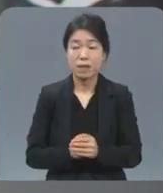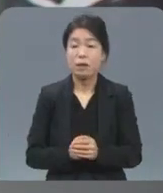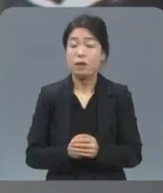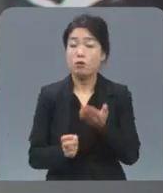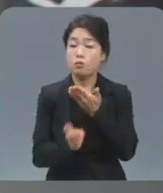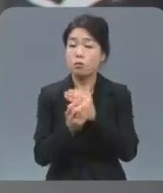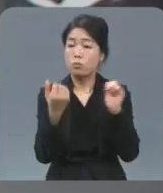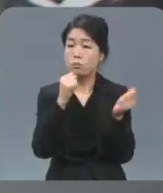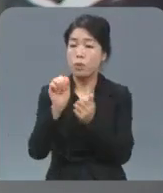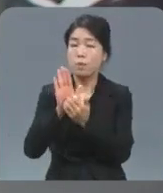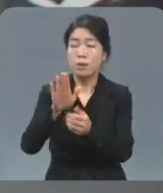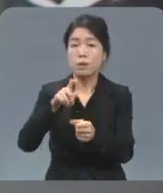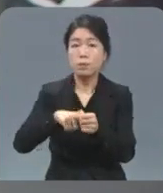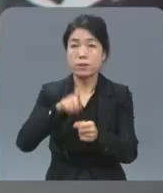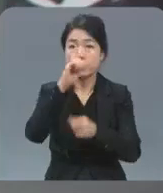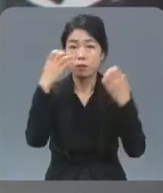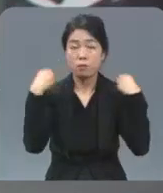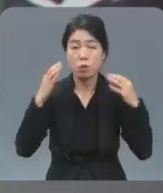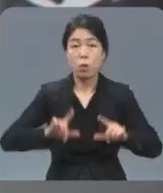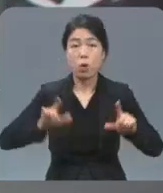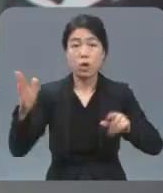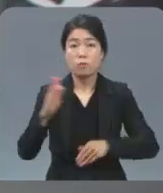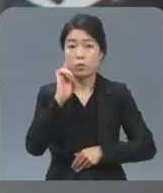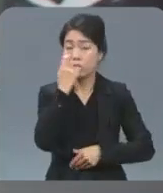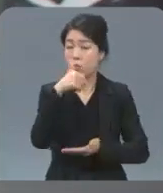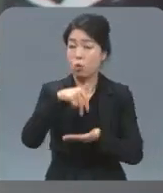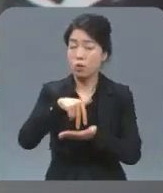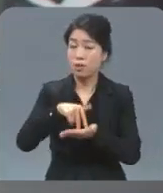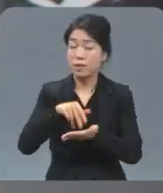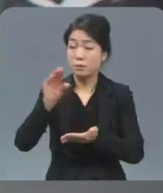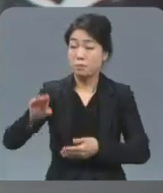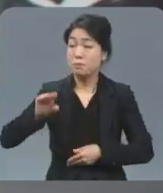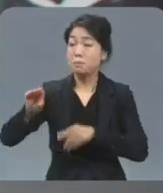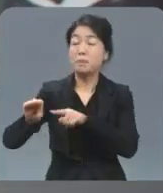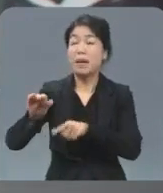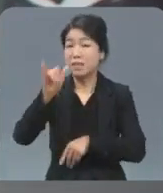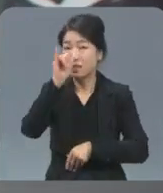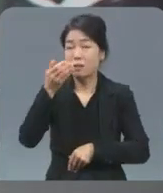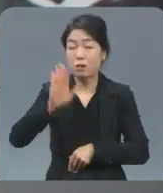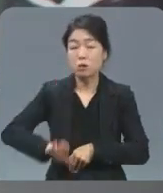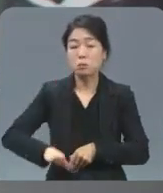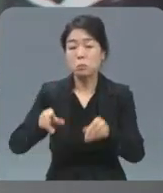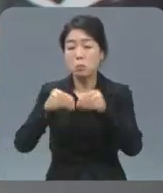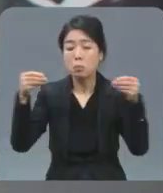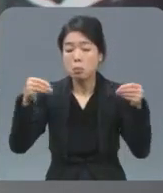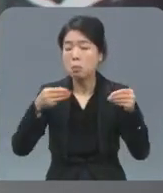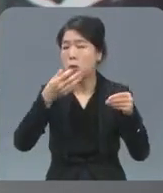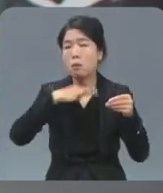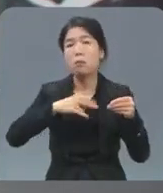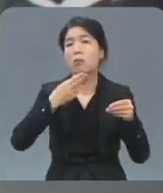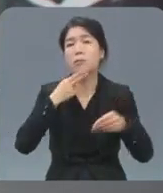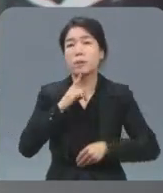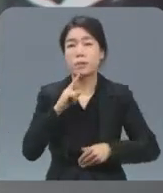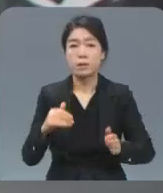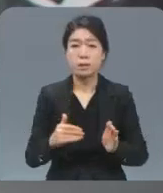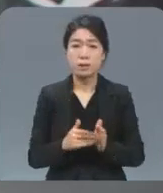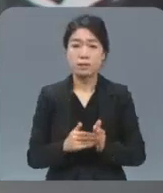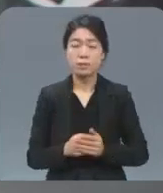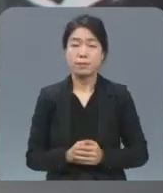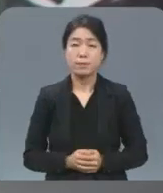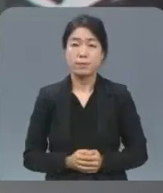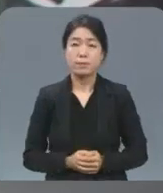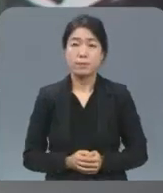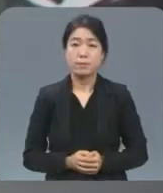무단 이탈을 막기 위해서 정부는 올해부터 보증금 제도 등을 도입했지만 현장에서는 별다른 효과가 없다는 지적이 나오고